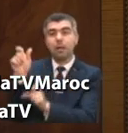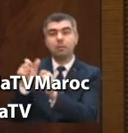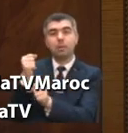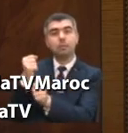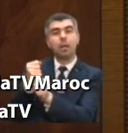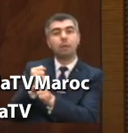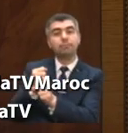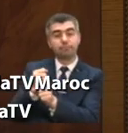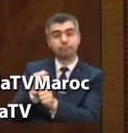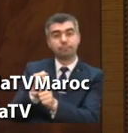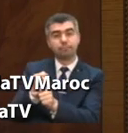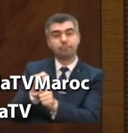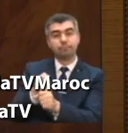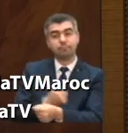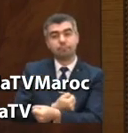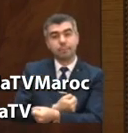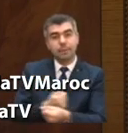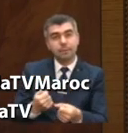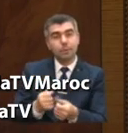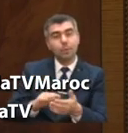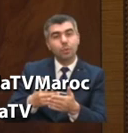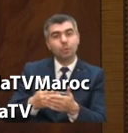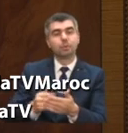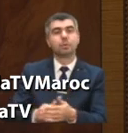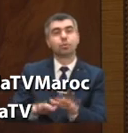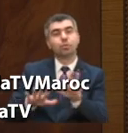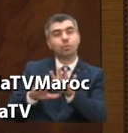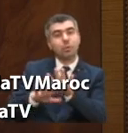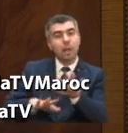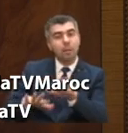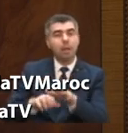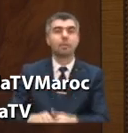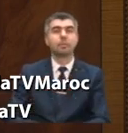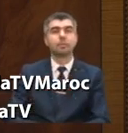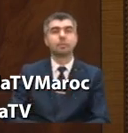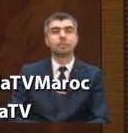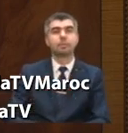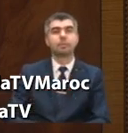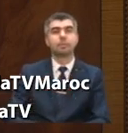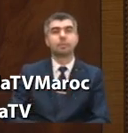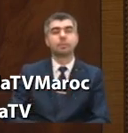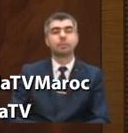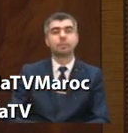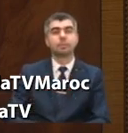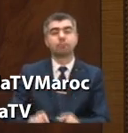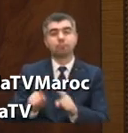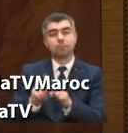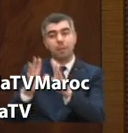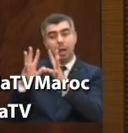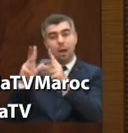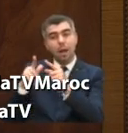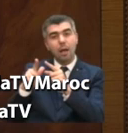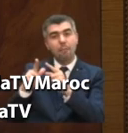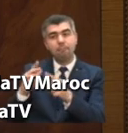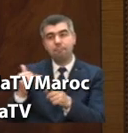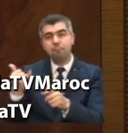وما تعانيه، وعن واقع الهشاشة الاجتماعية. لقد عرّت أرقام رسمية